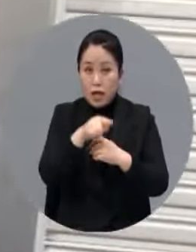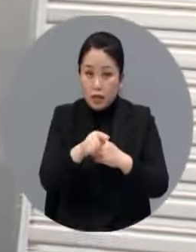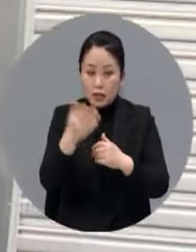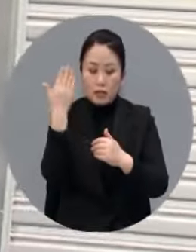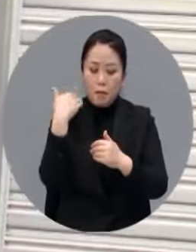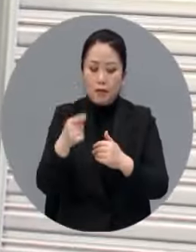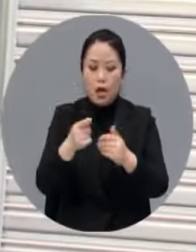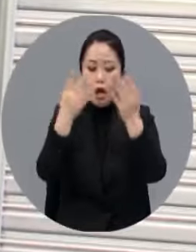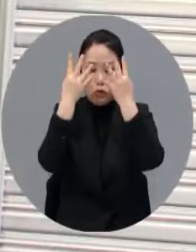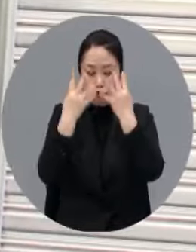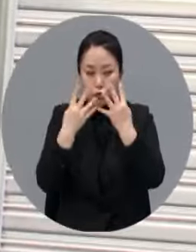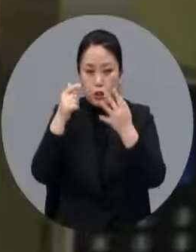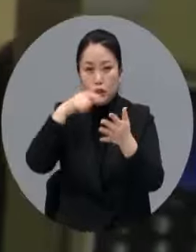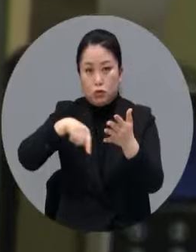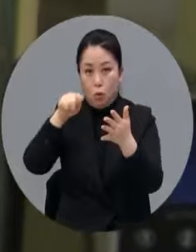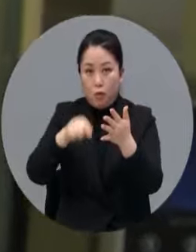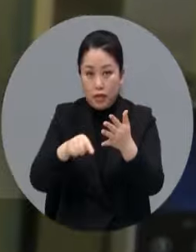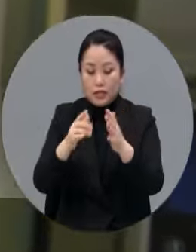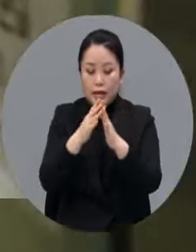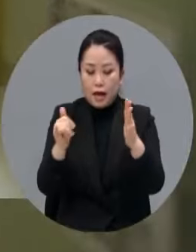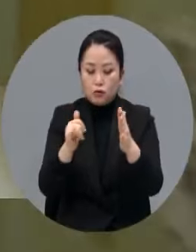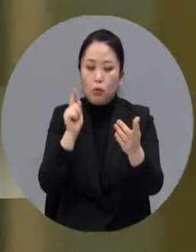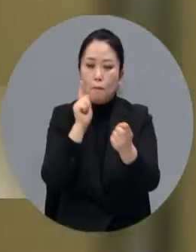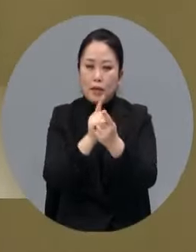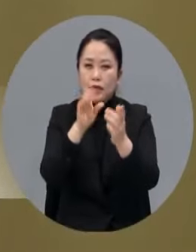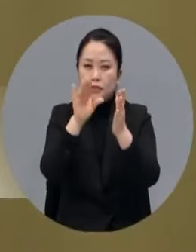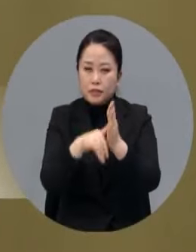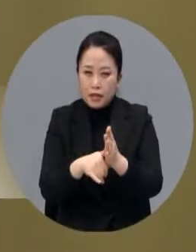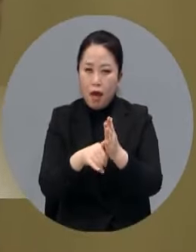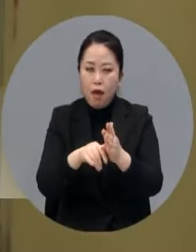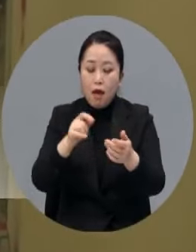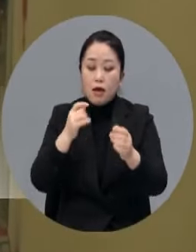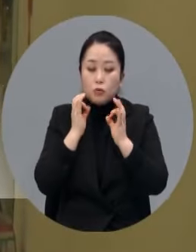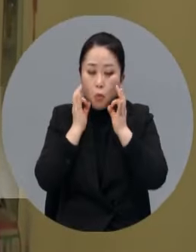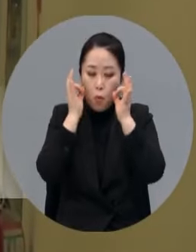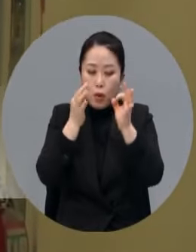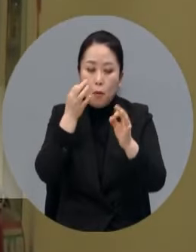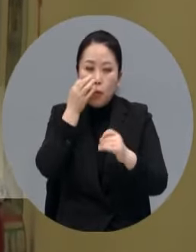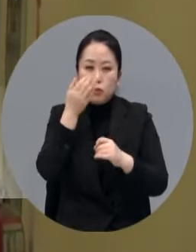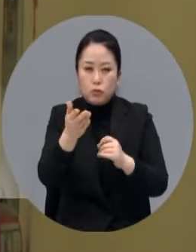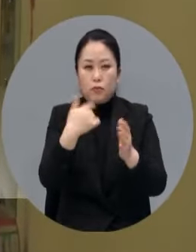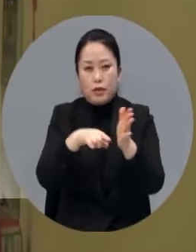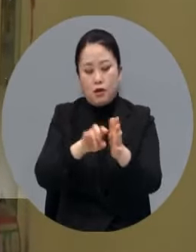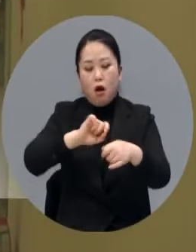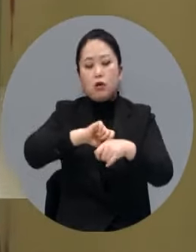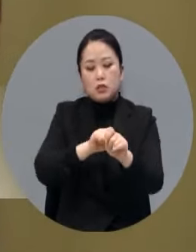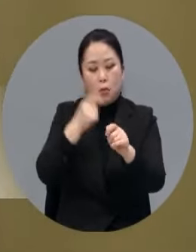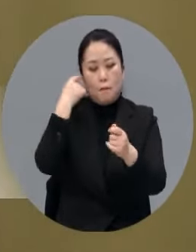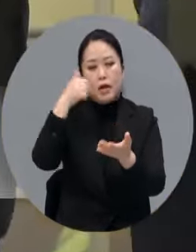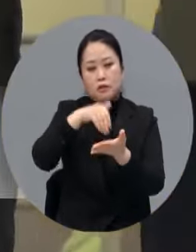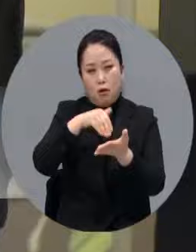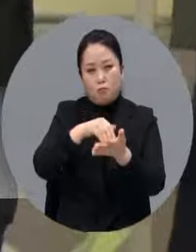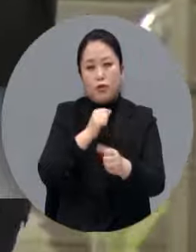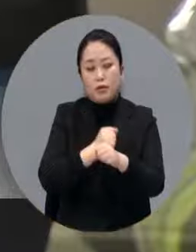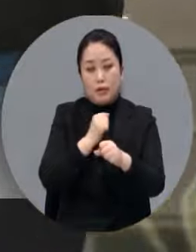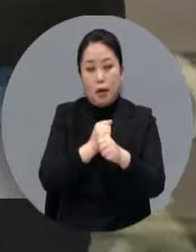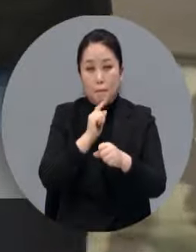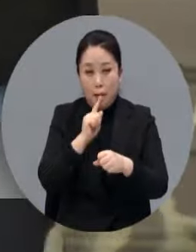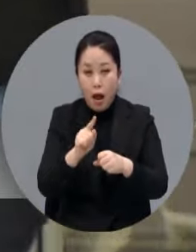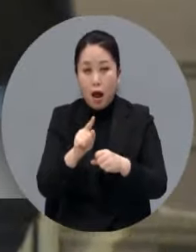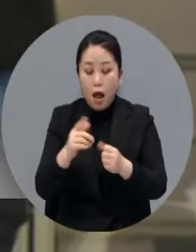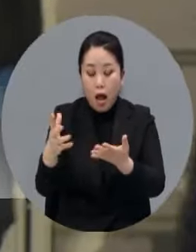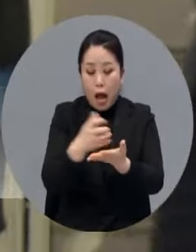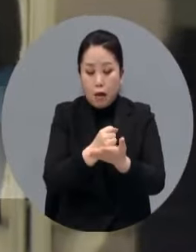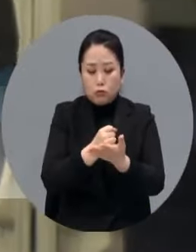정유정의 가족들과의 접견 중 성의를 보이기 위해 억지로라도 반성문을 써야 했다며 경찰 압수수색 전에